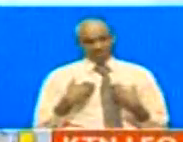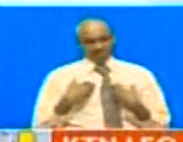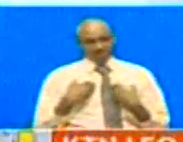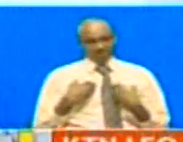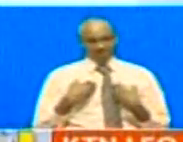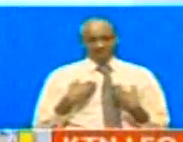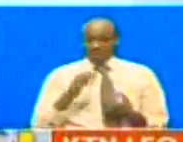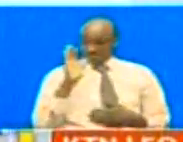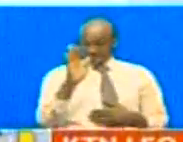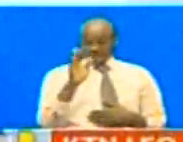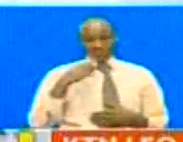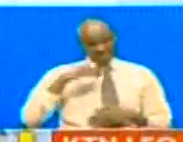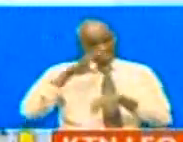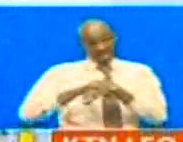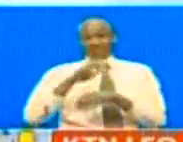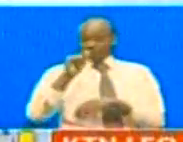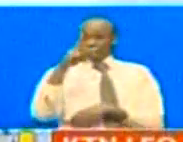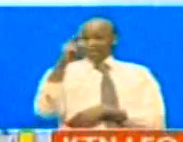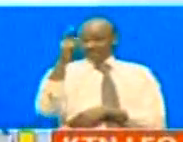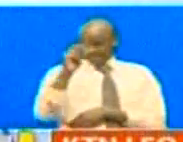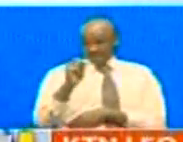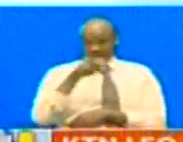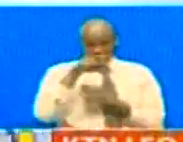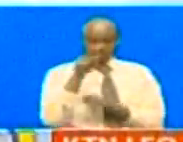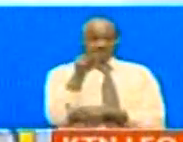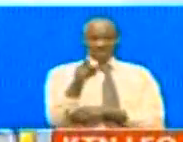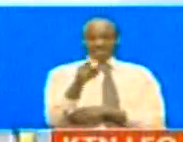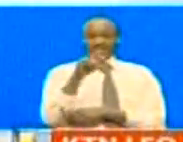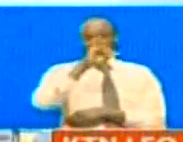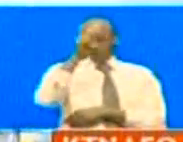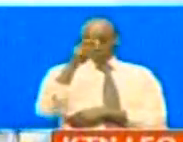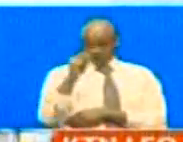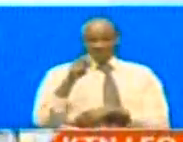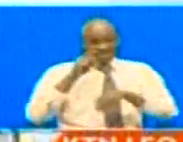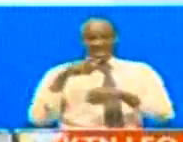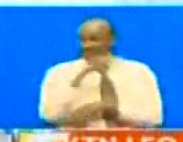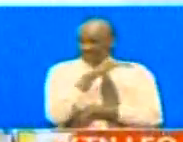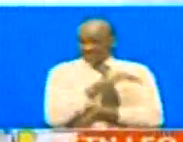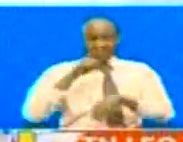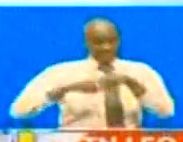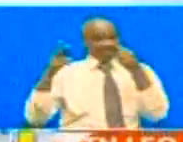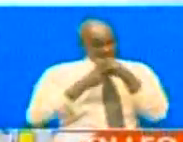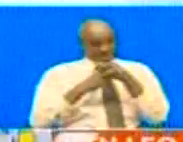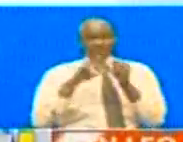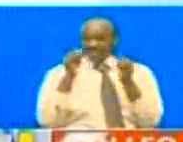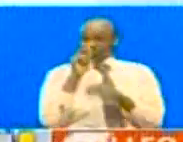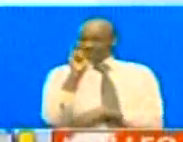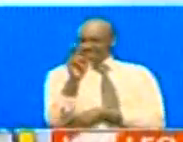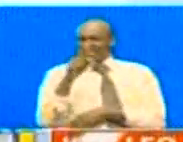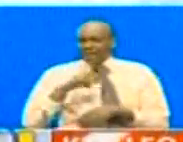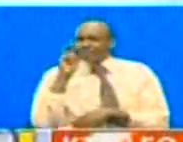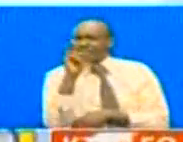yake kutoka kwa KTN, habari za jioni za saa moja. Na wakati